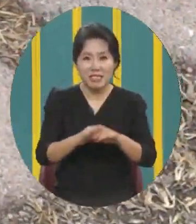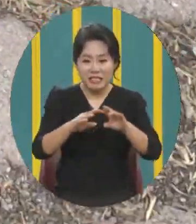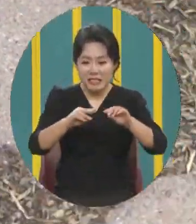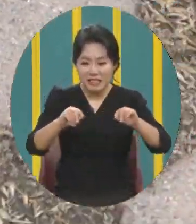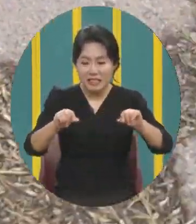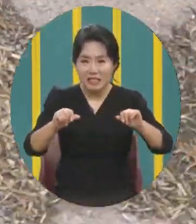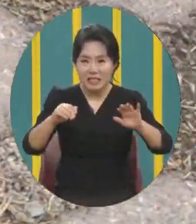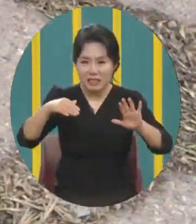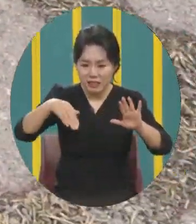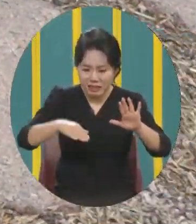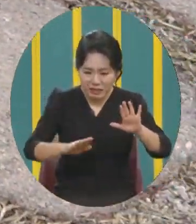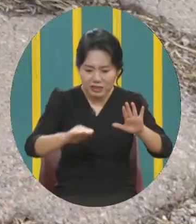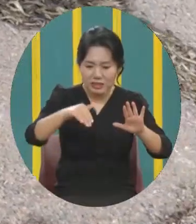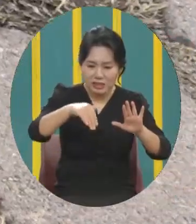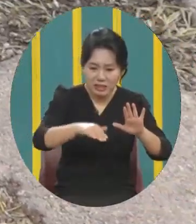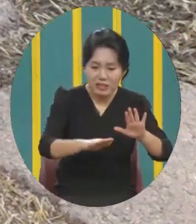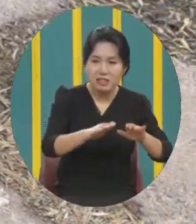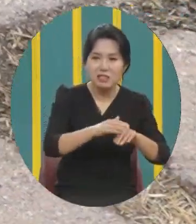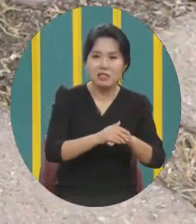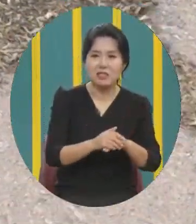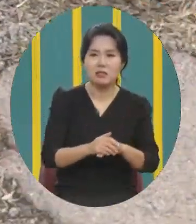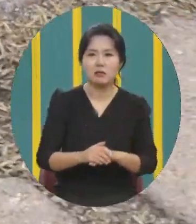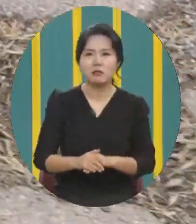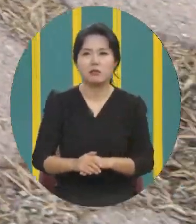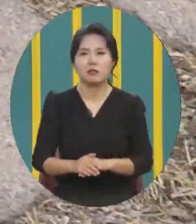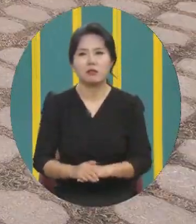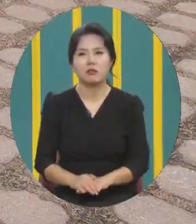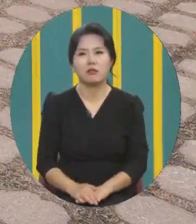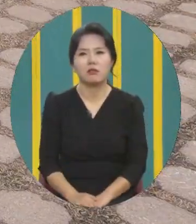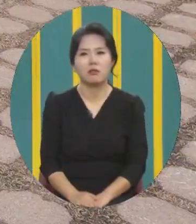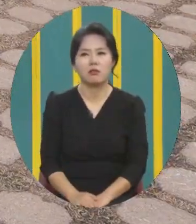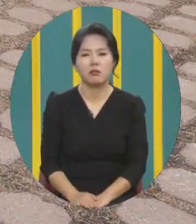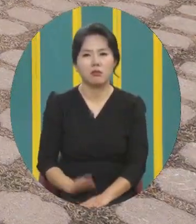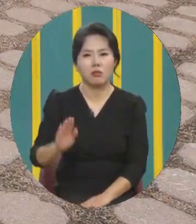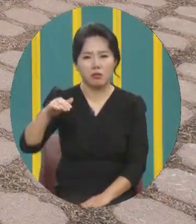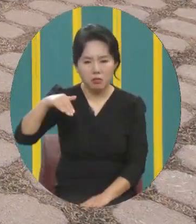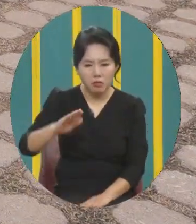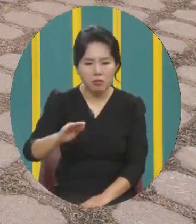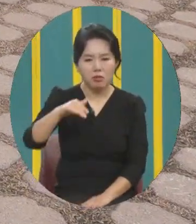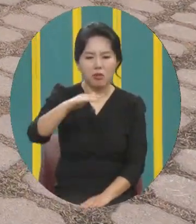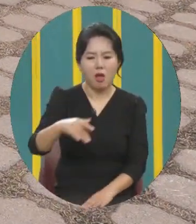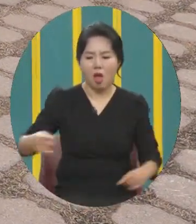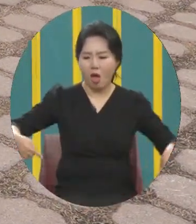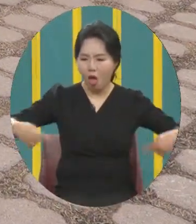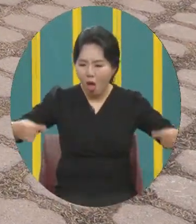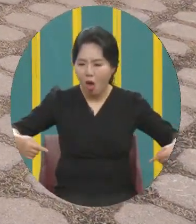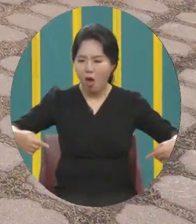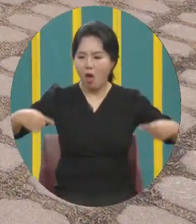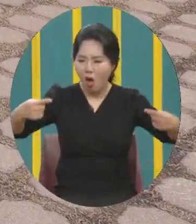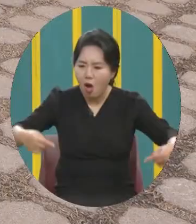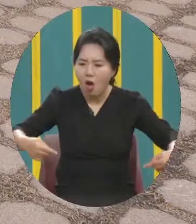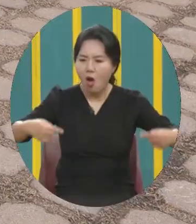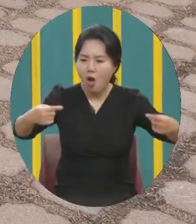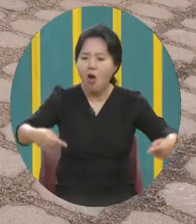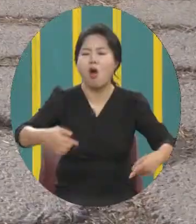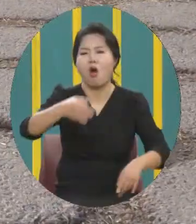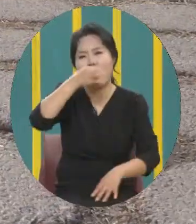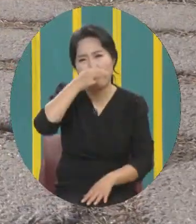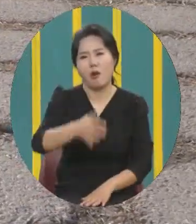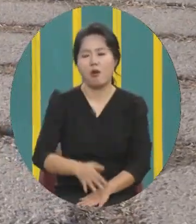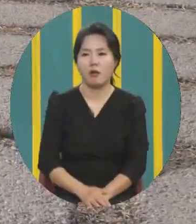계속 내려앉기 때문에 불러가고 이 층이 생겨서 덜컹덜컹거리면서 휠체어 바퀴 굴러가기에 이제 굉장히 어렵거든요.